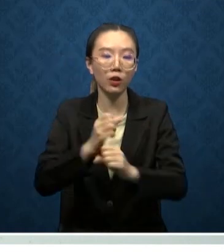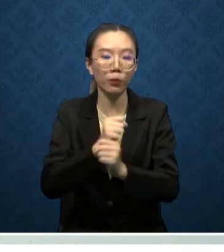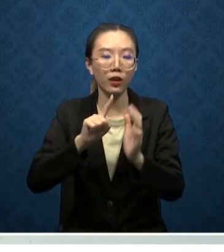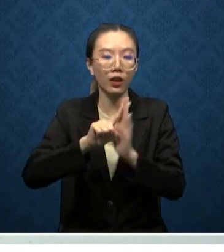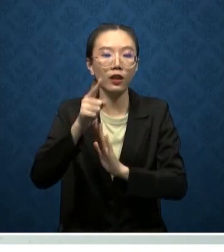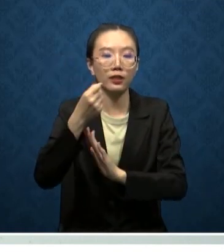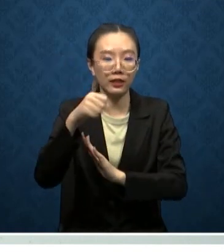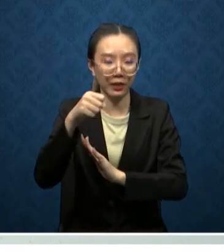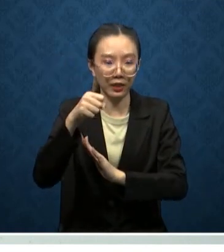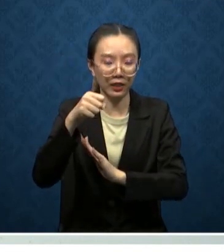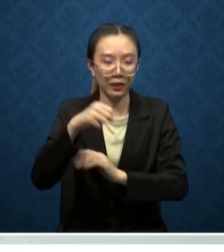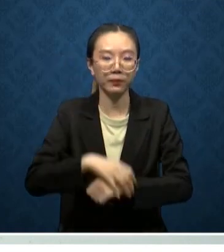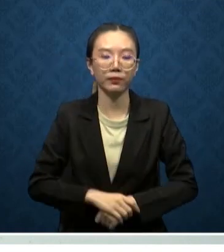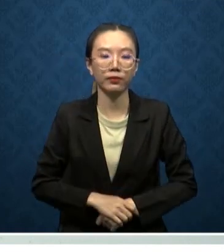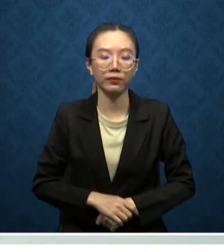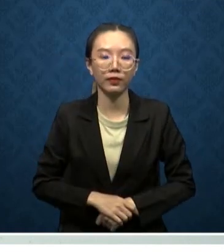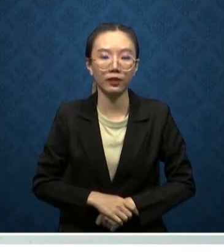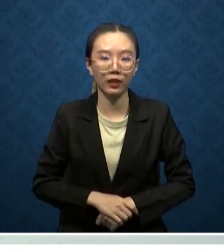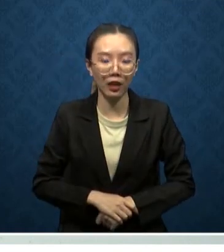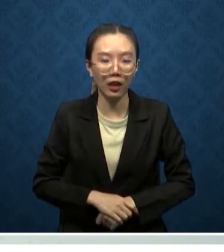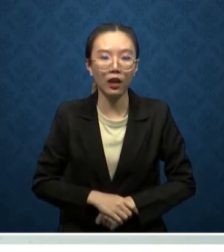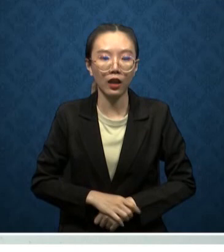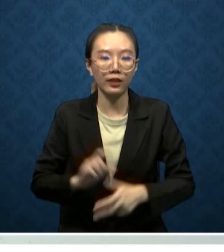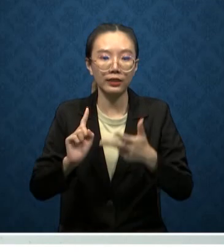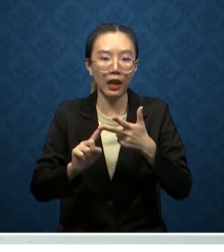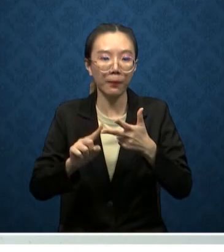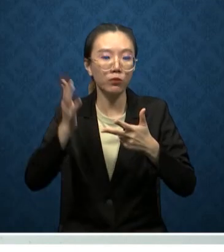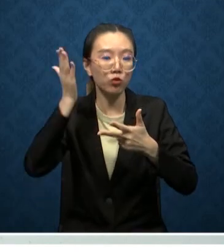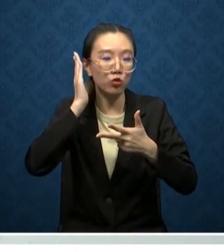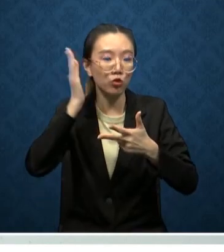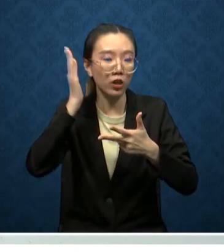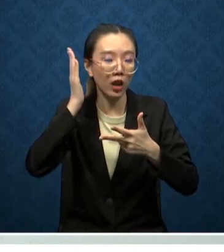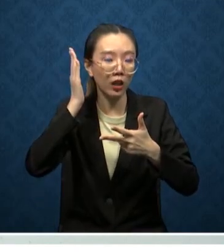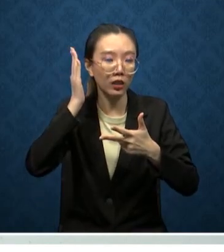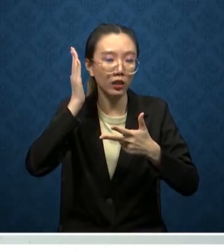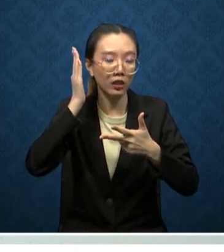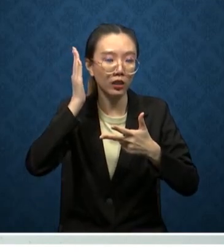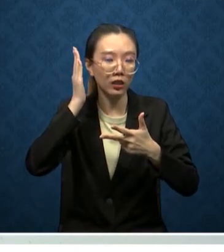นาทีและท่านพลเอกชาตอุดมติธรรม